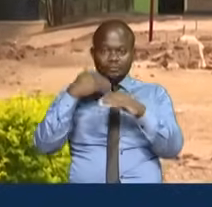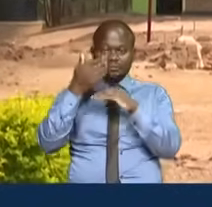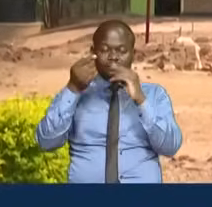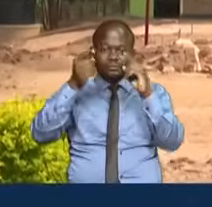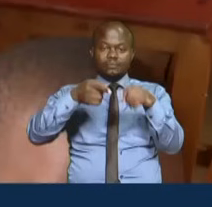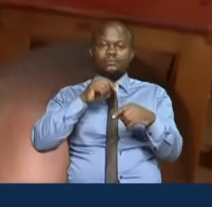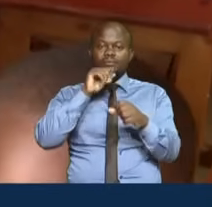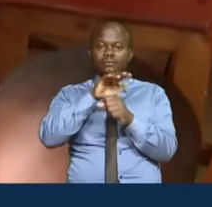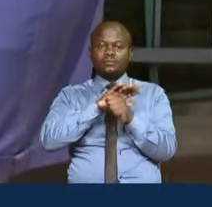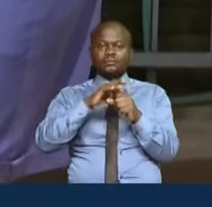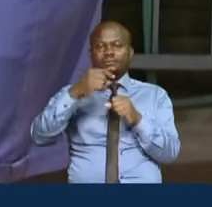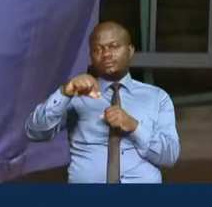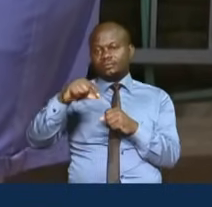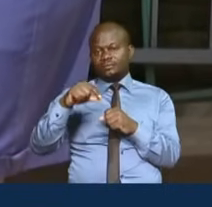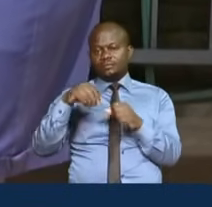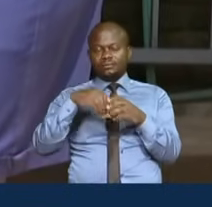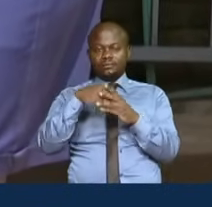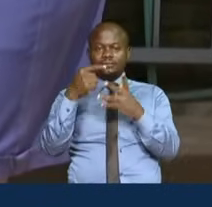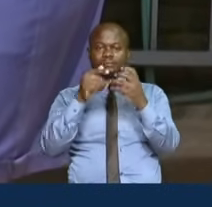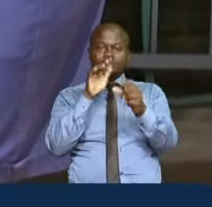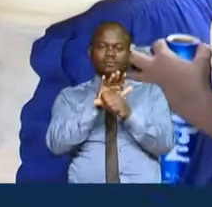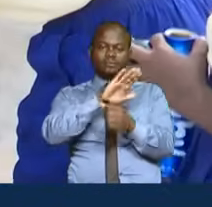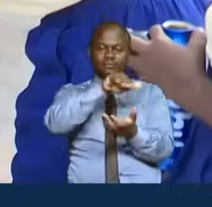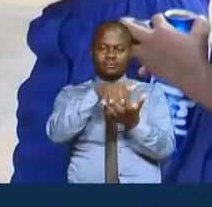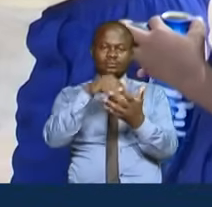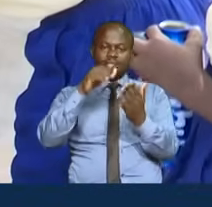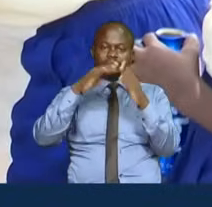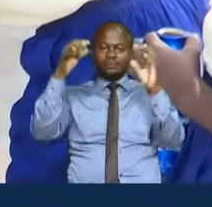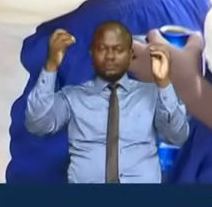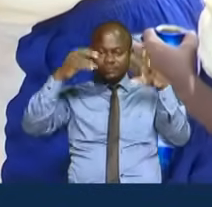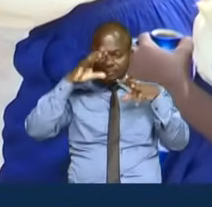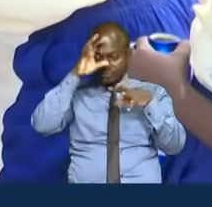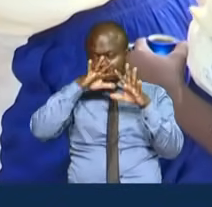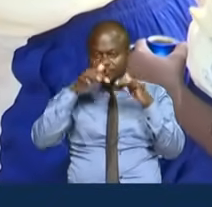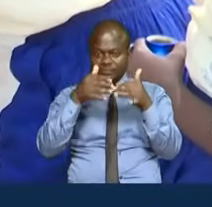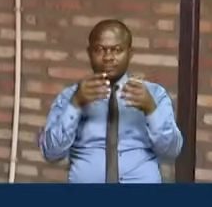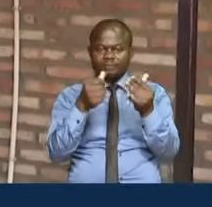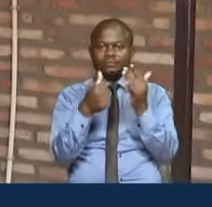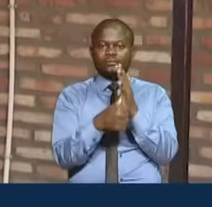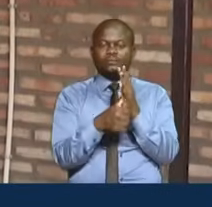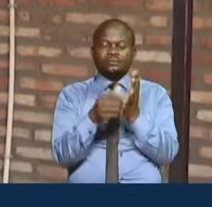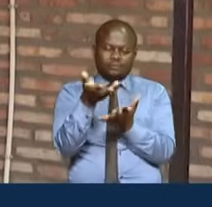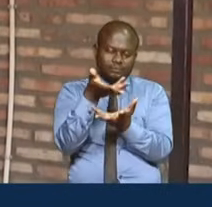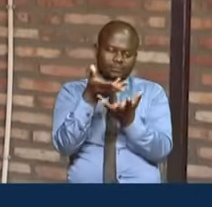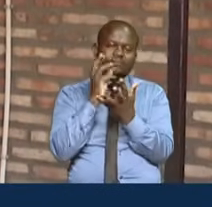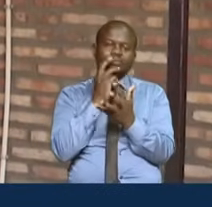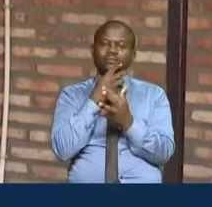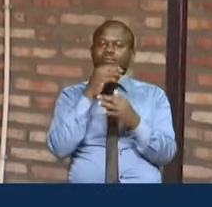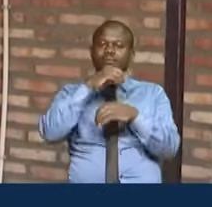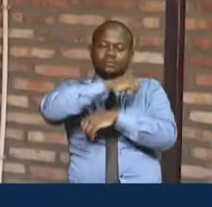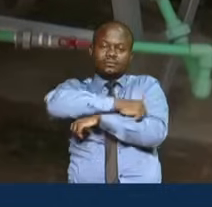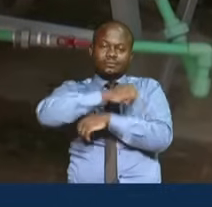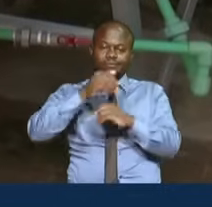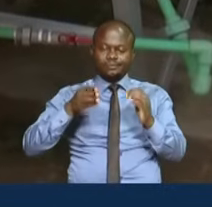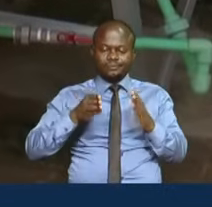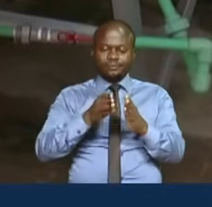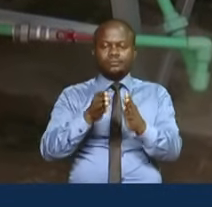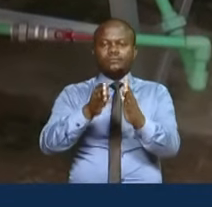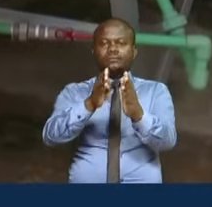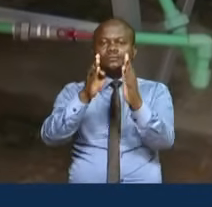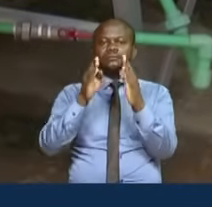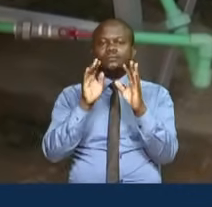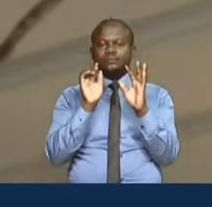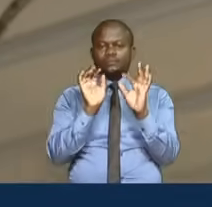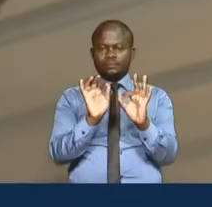akabatujuje ubuziranenge. Byinshi mu bigo byo mu mujyi wa Kigali byashatse ibisubizo biyungurura amazi abanyeshuri banywa ayoborwa mu bigega bise